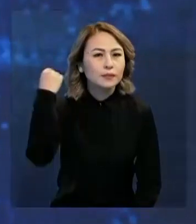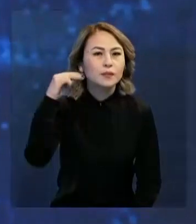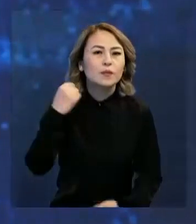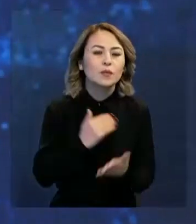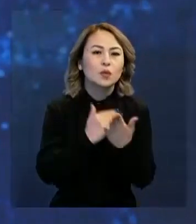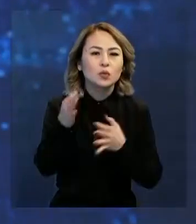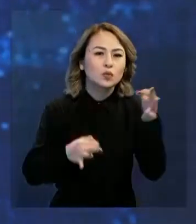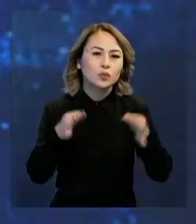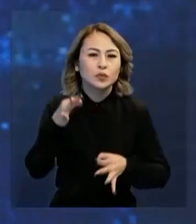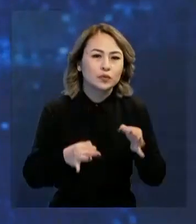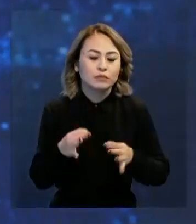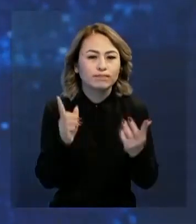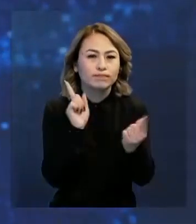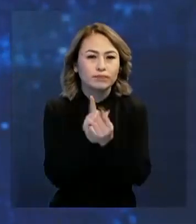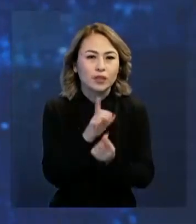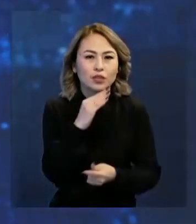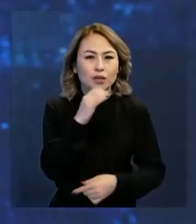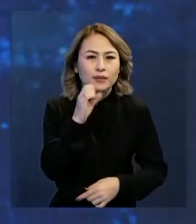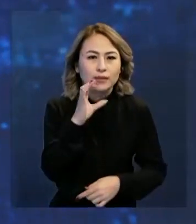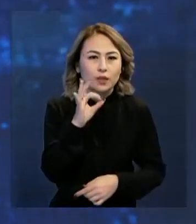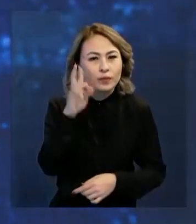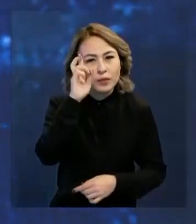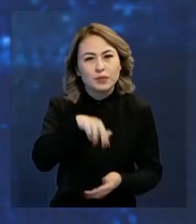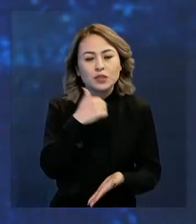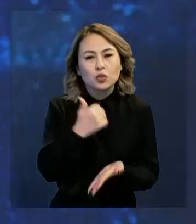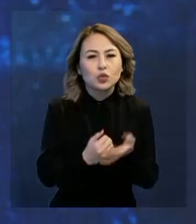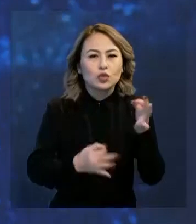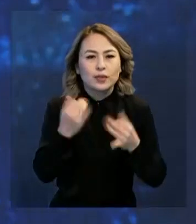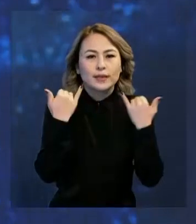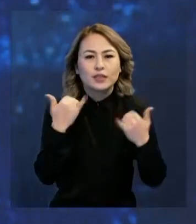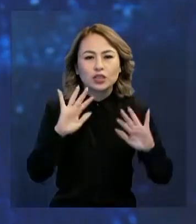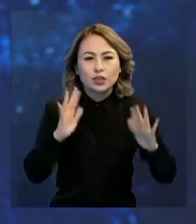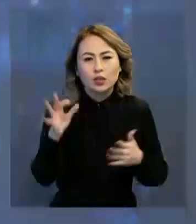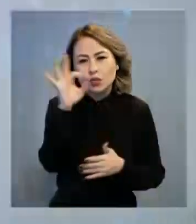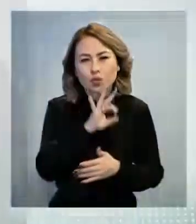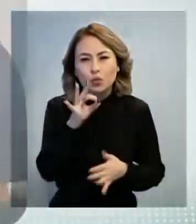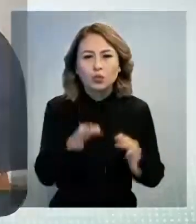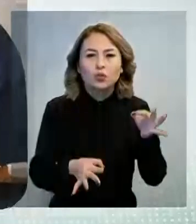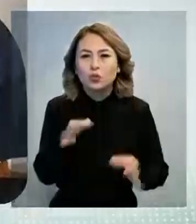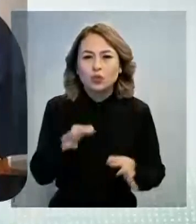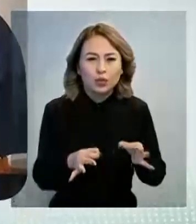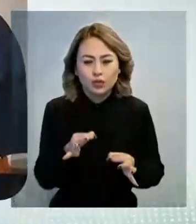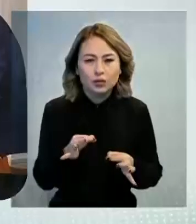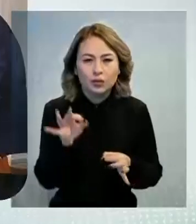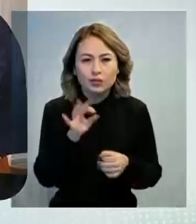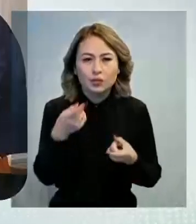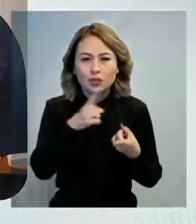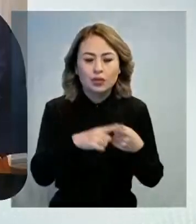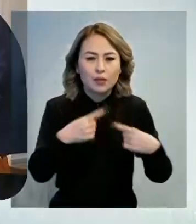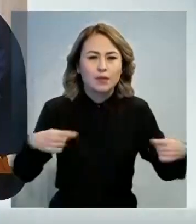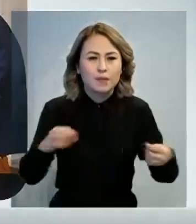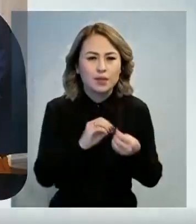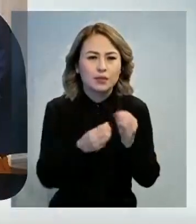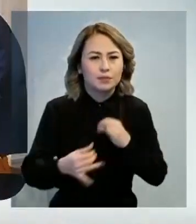Президент жоғарғы сот төрағасын қабылдады. Жақып Асанов мемлекет басшысына сот жүйесінің қазіргі жағдайы мен сот төрелігіне қатысты